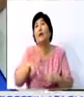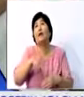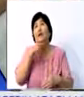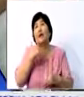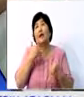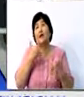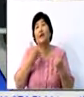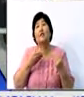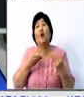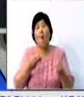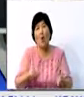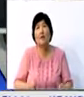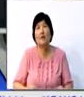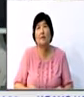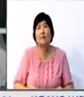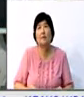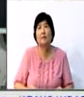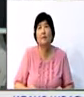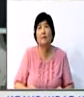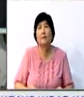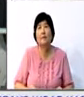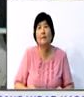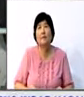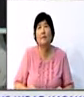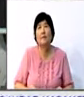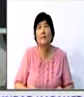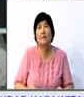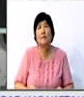ие болды. Елдес Әбілда, Нұржан Мұзарапшин, Төрехан Қожахметов, Қызылорда телеарнасы.